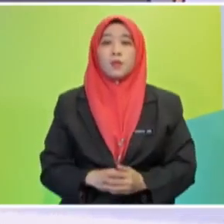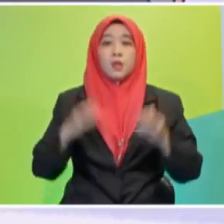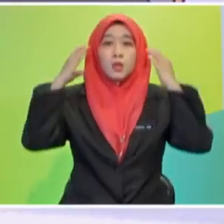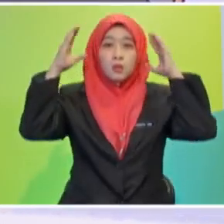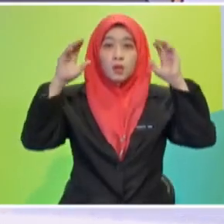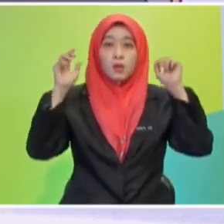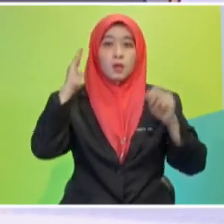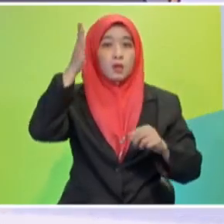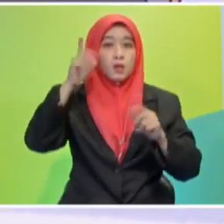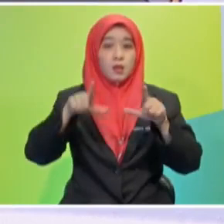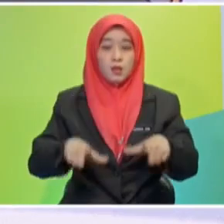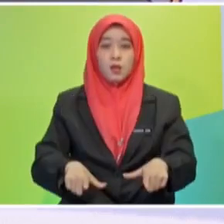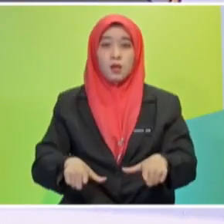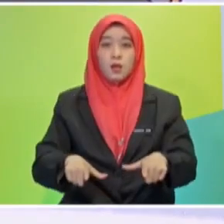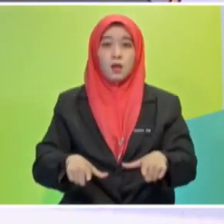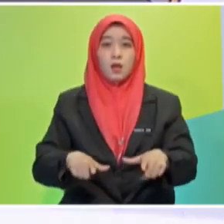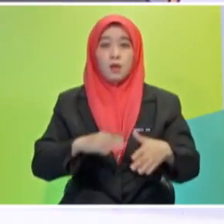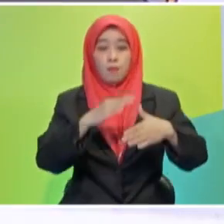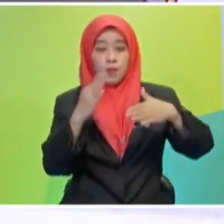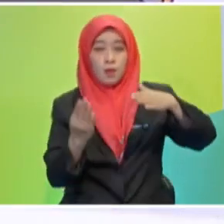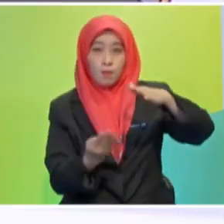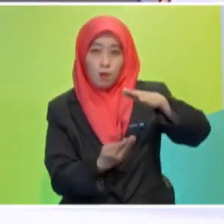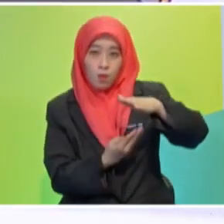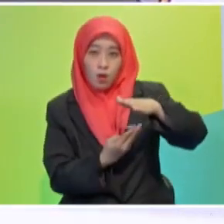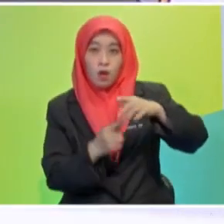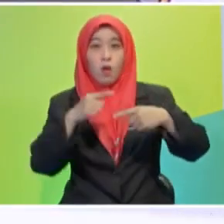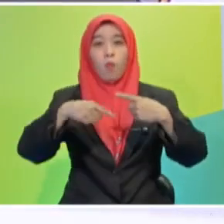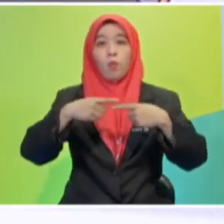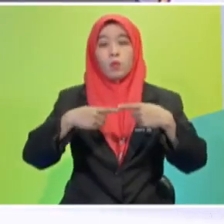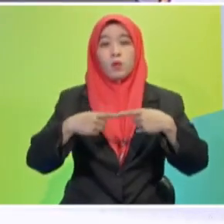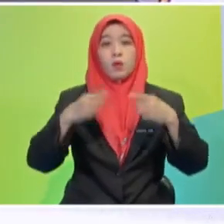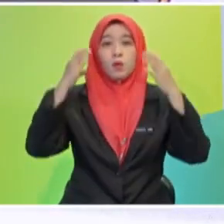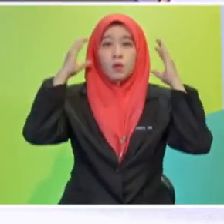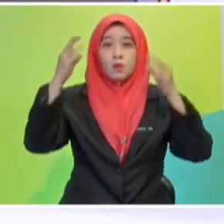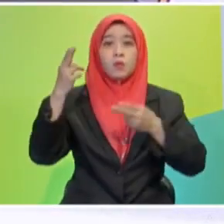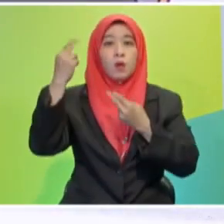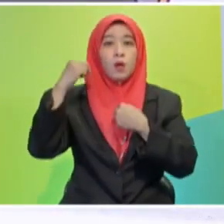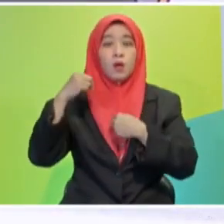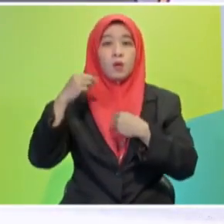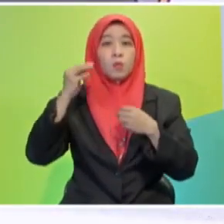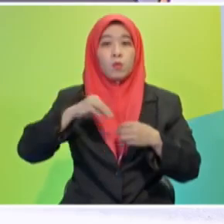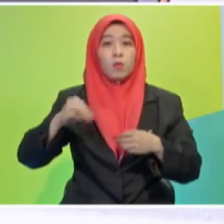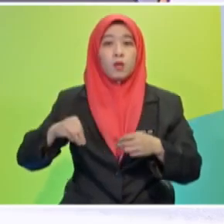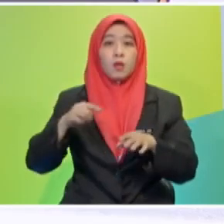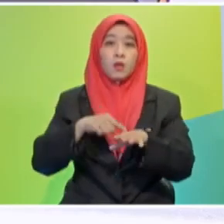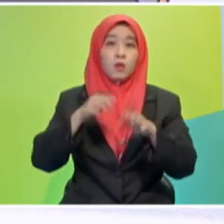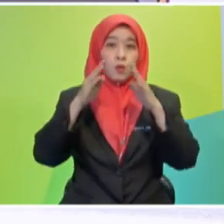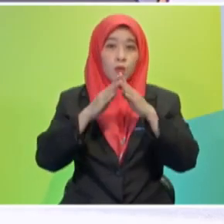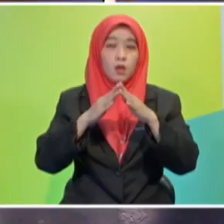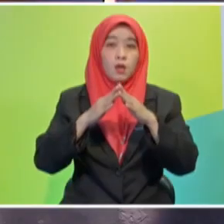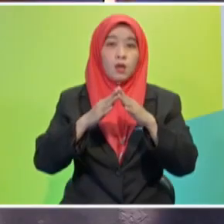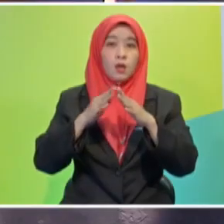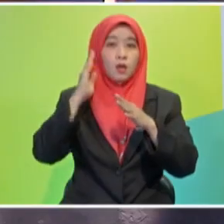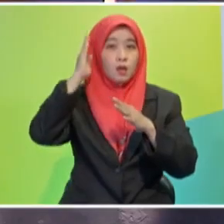lekatkan di bahagian bawah motor. Cikgu harap murid-murid di rumah pun dapat ikut sama-sama kita belajar dan